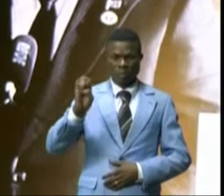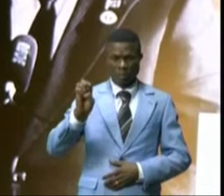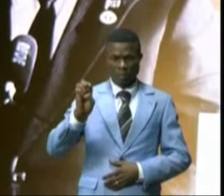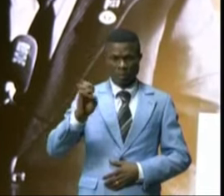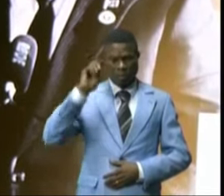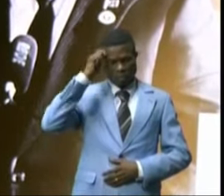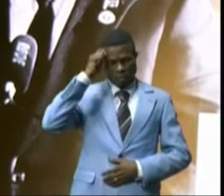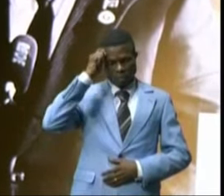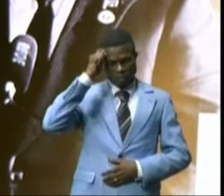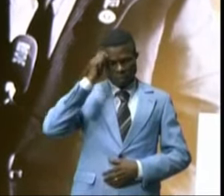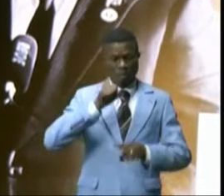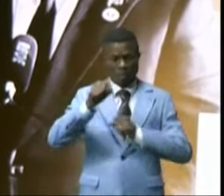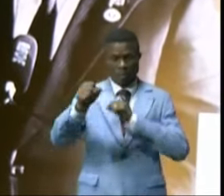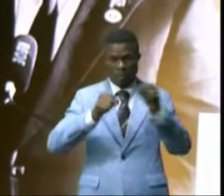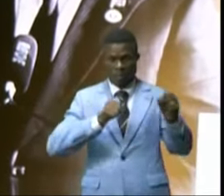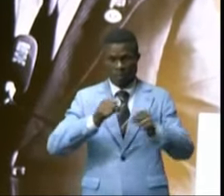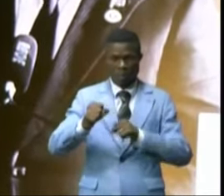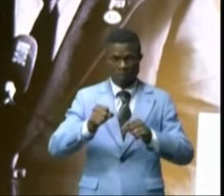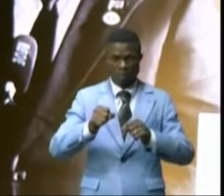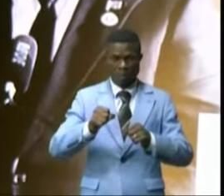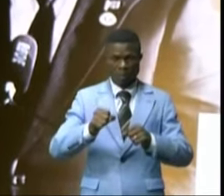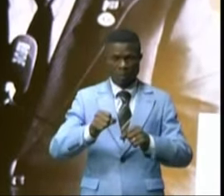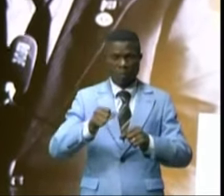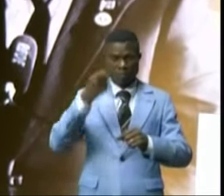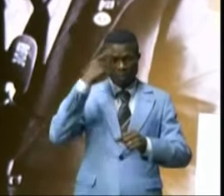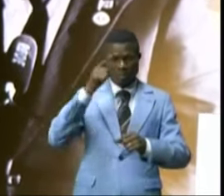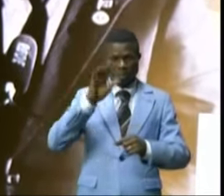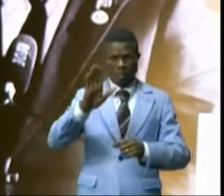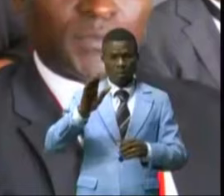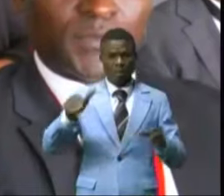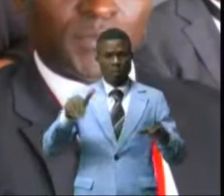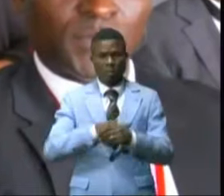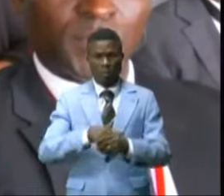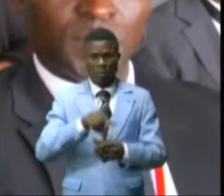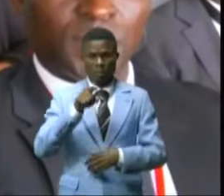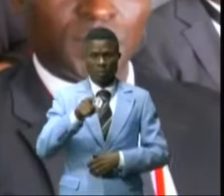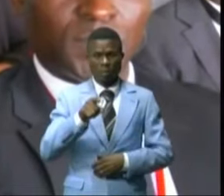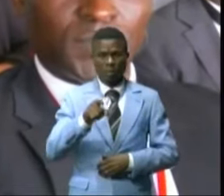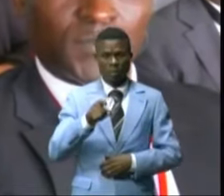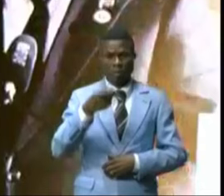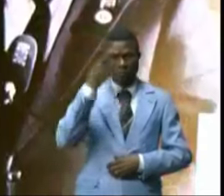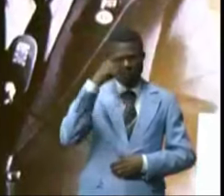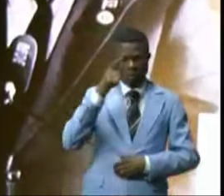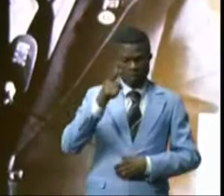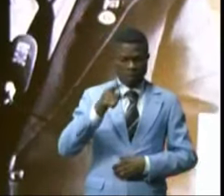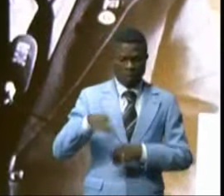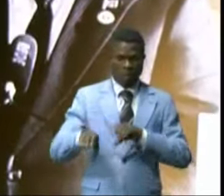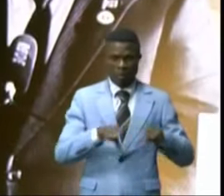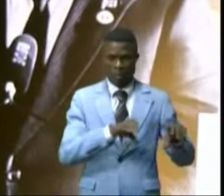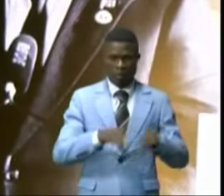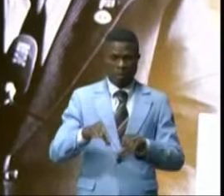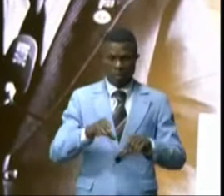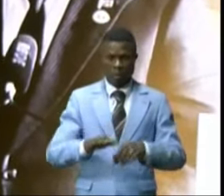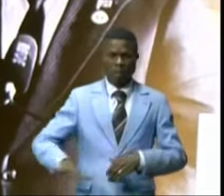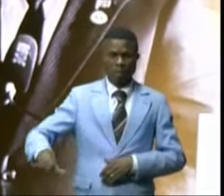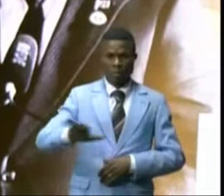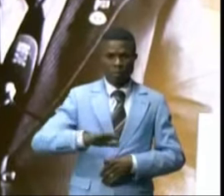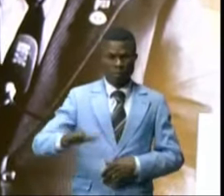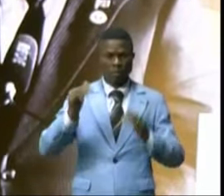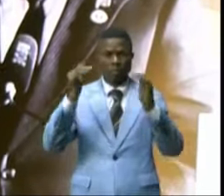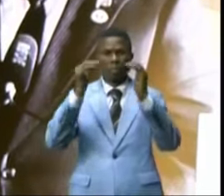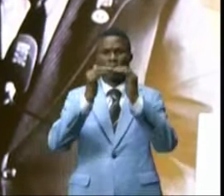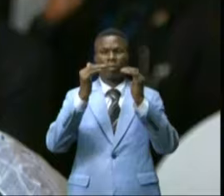souvenir du combat mené par votre très cher époux pour l'avènement d'une Namibie